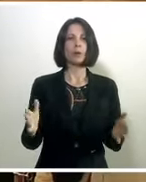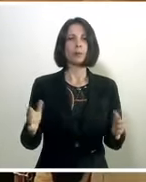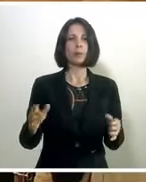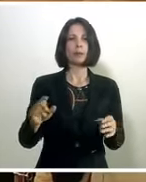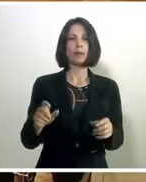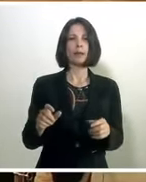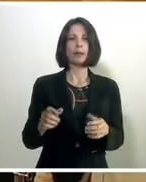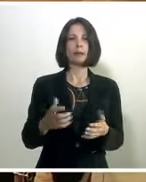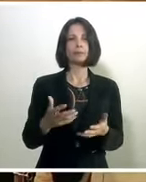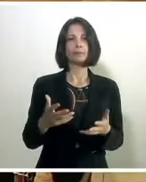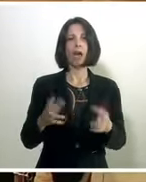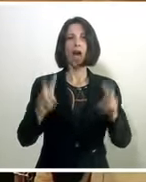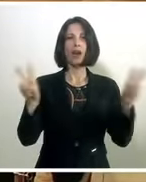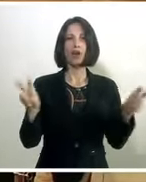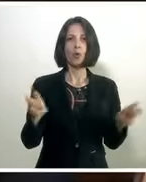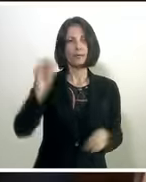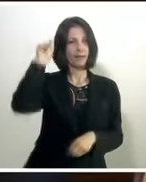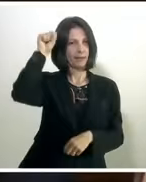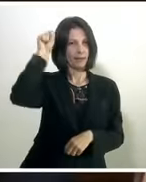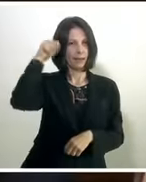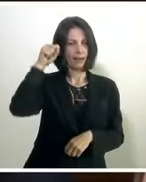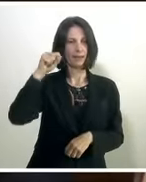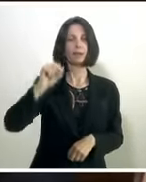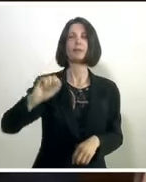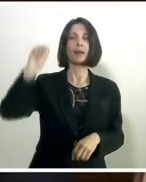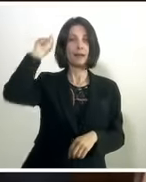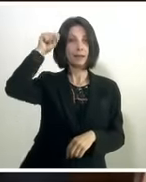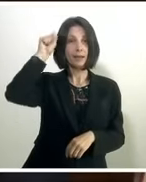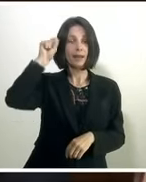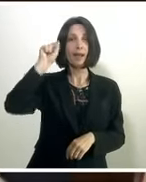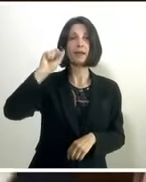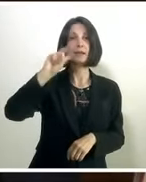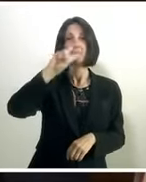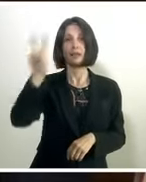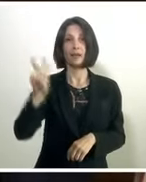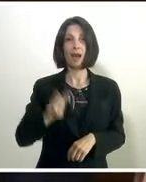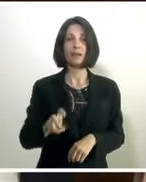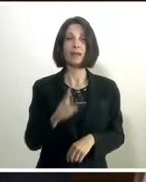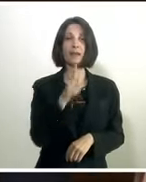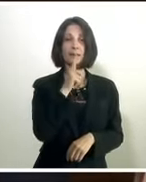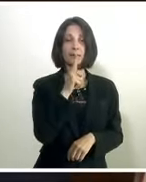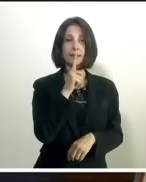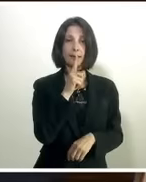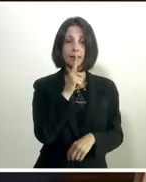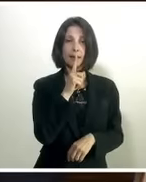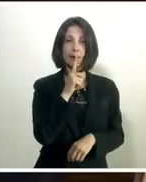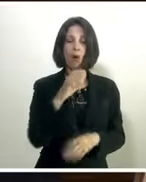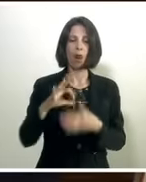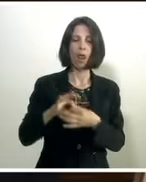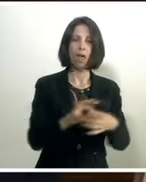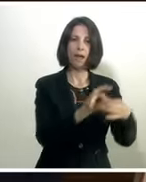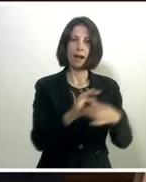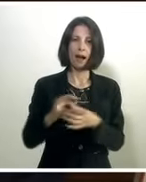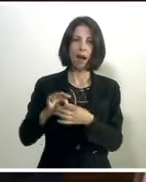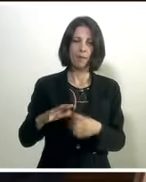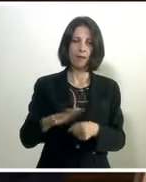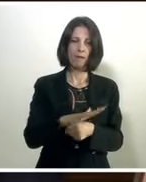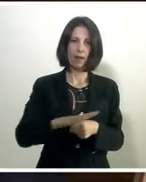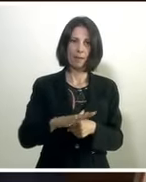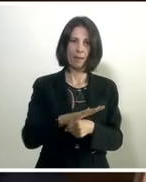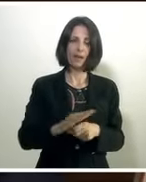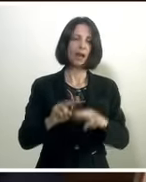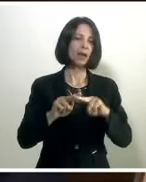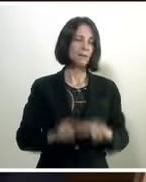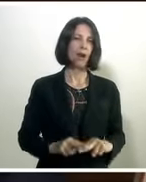Sarda la Sardegna Sassari Stintino i legami familiari rimarranno per sempre nella dimensione privata